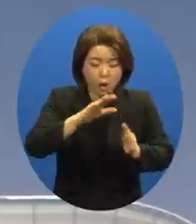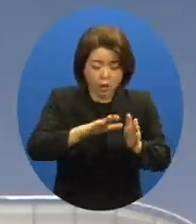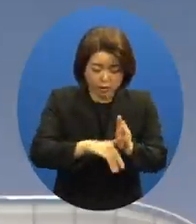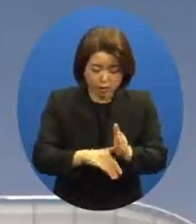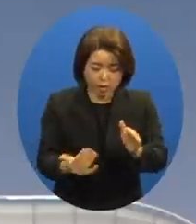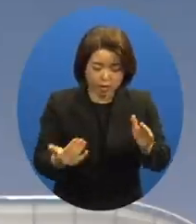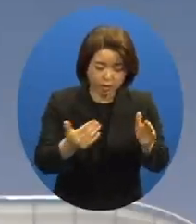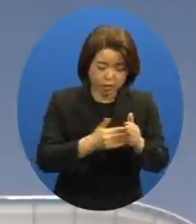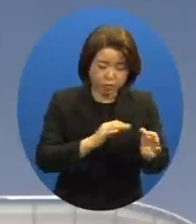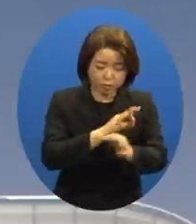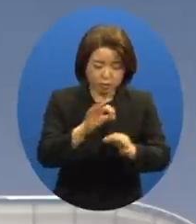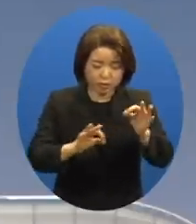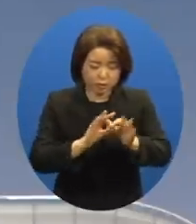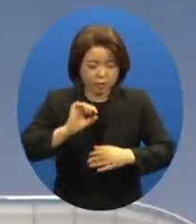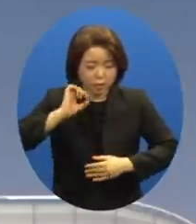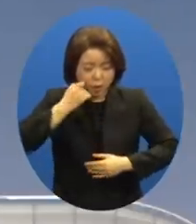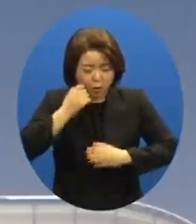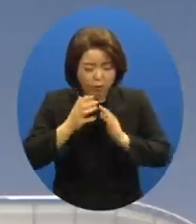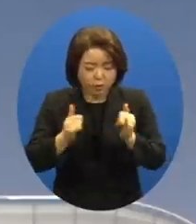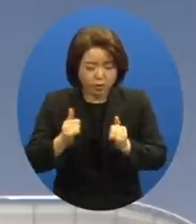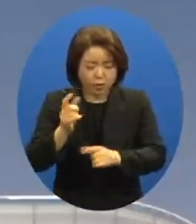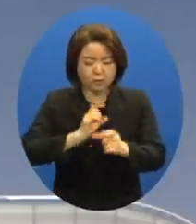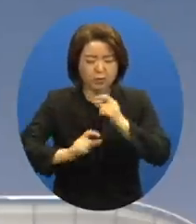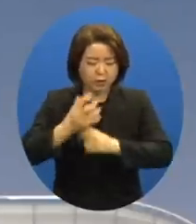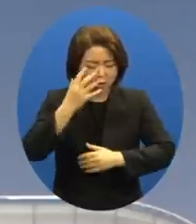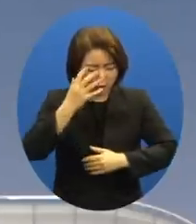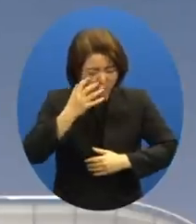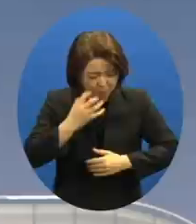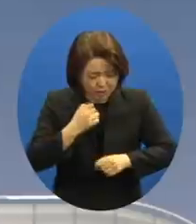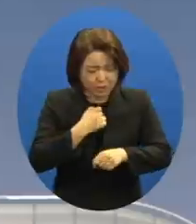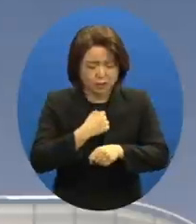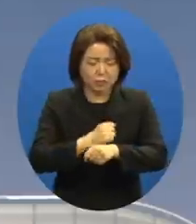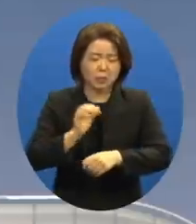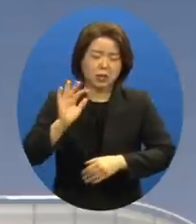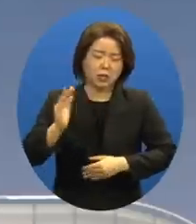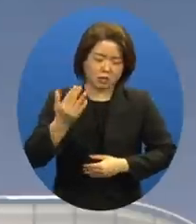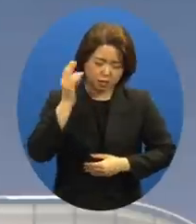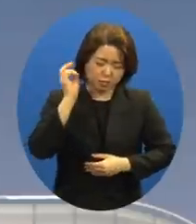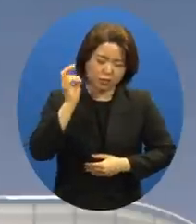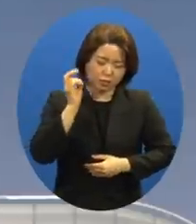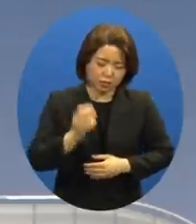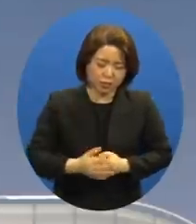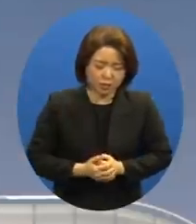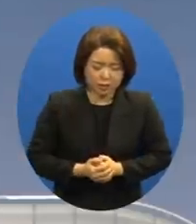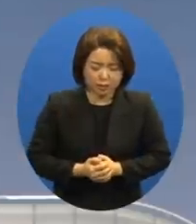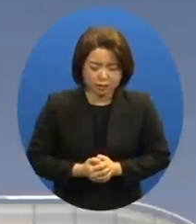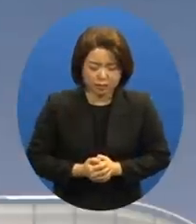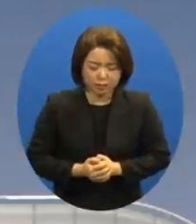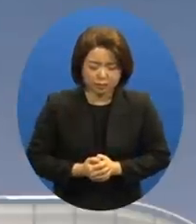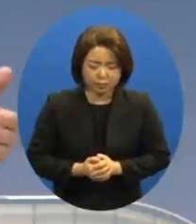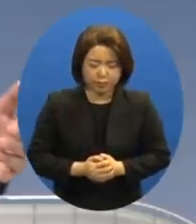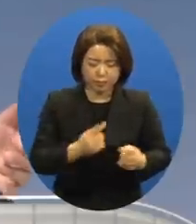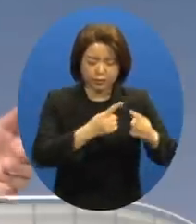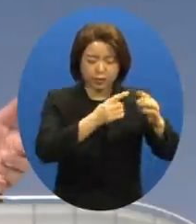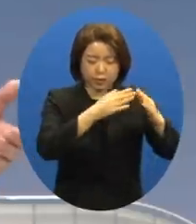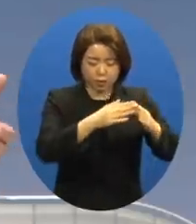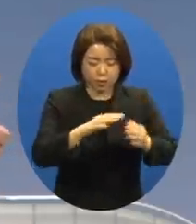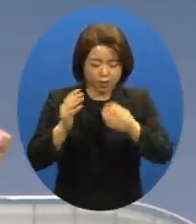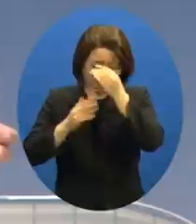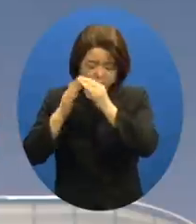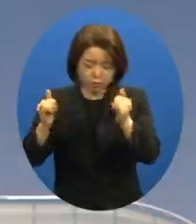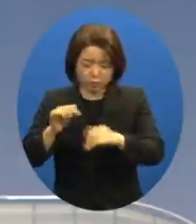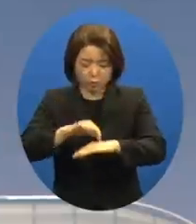경제적으로 어려운 이들은 말할 수 없이 더 비참하게 깨어지게 됩니다 다 교회와 성도들이